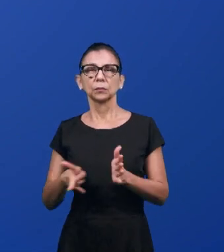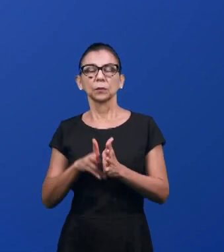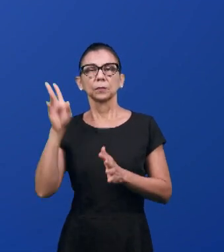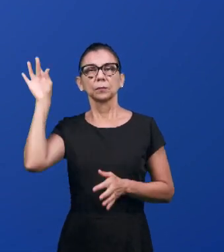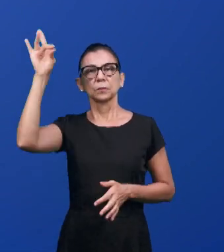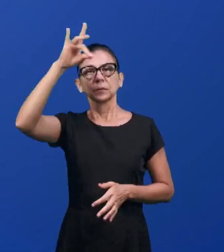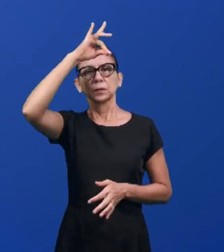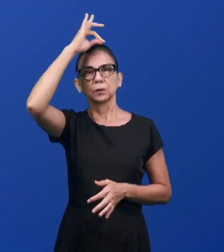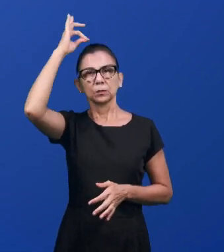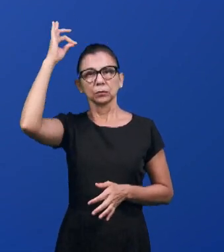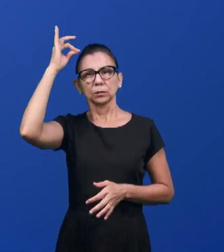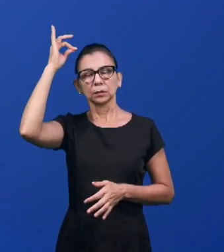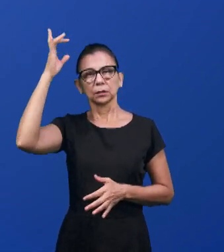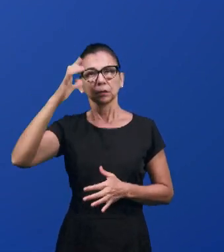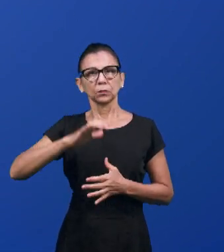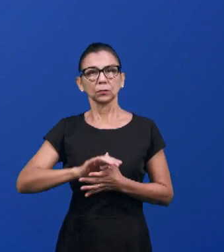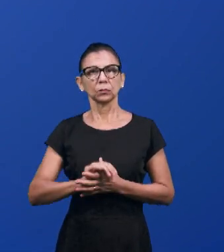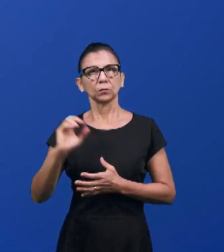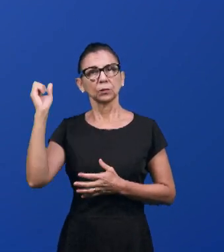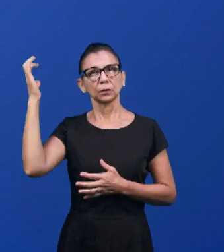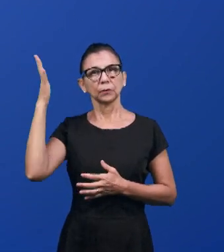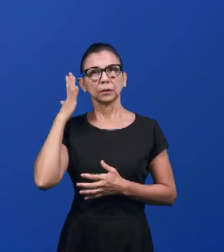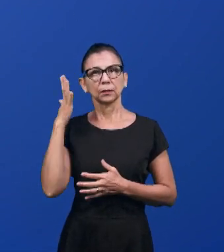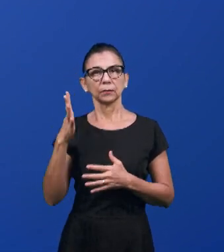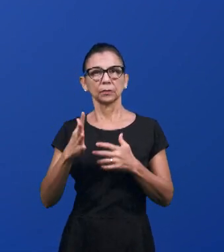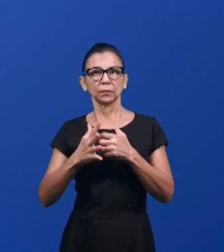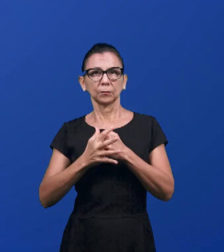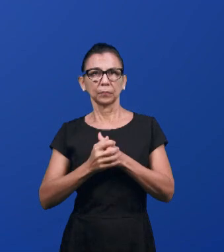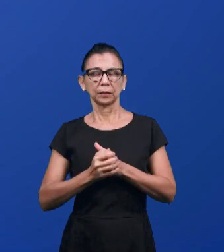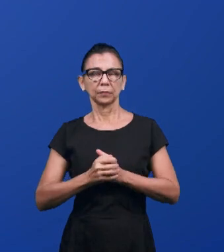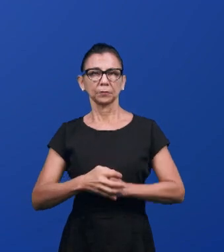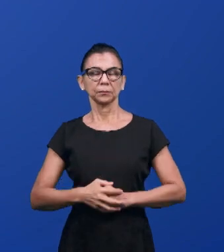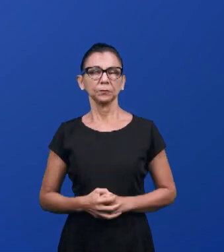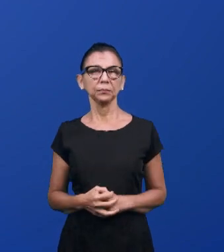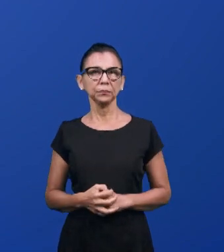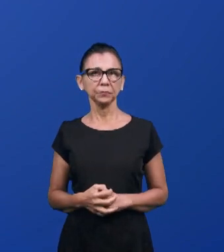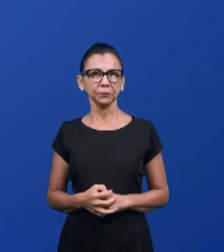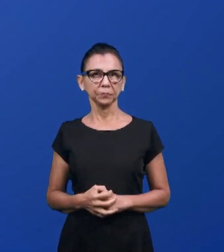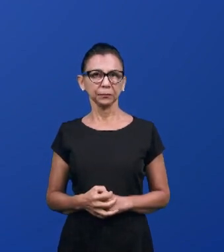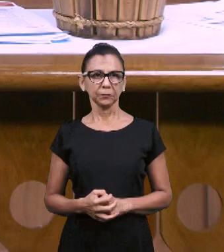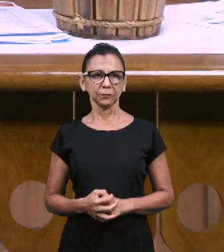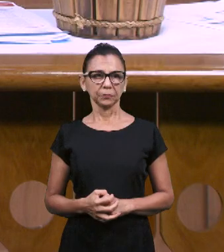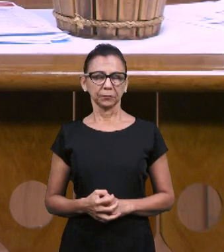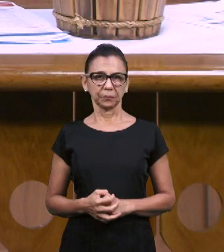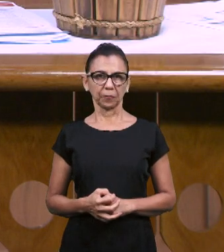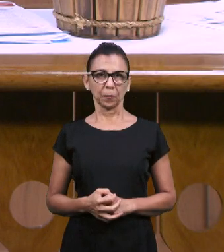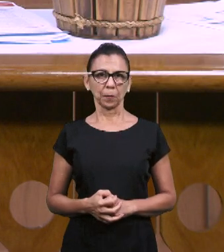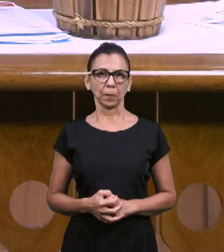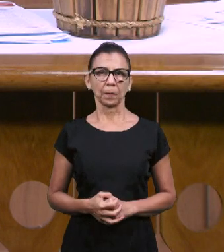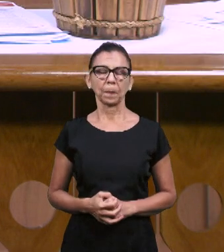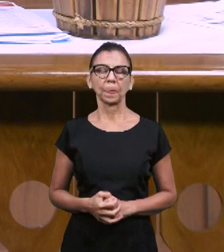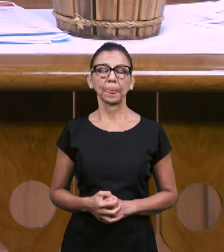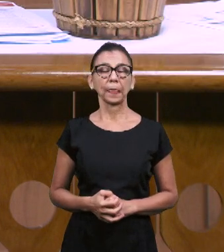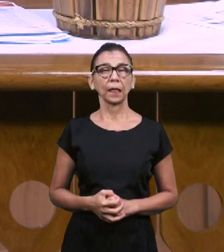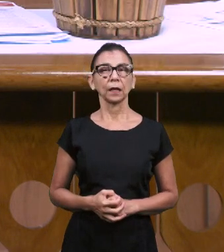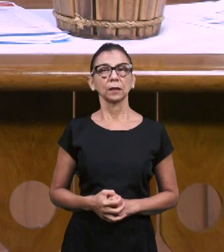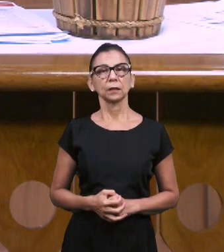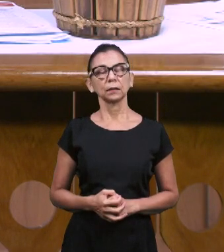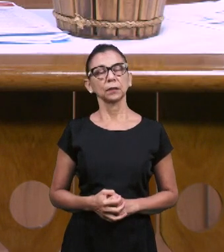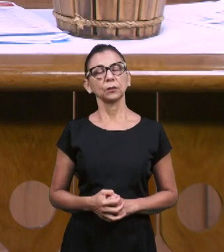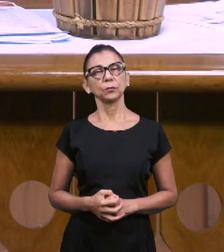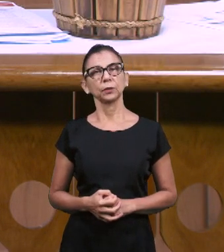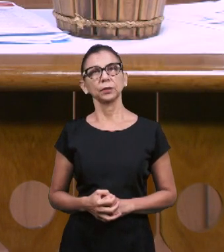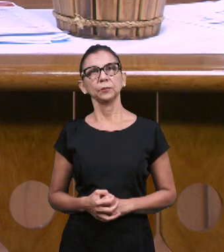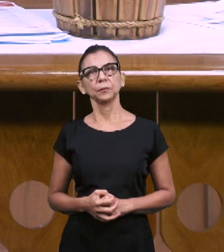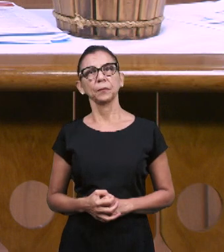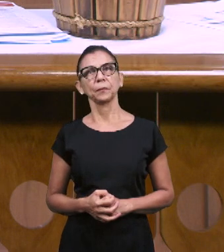Saint-Esprit, sans la raison humaine. Amen. Je salue à tous dans la paix du Seigneur Jésus. Très bien, mes frères. Juste